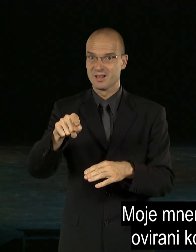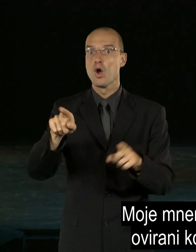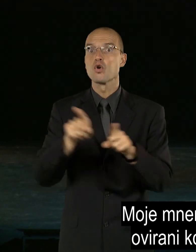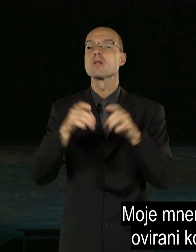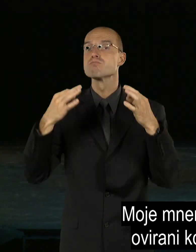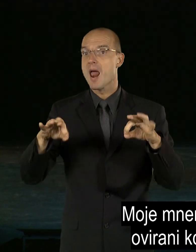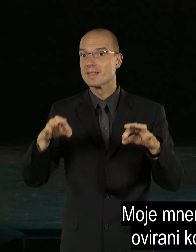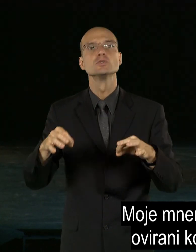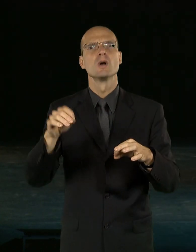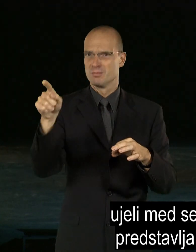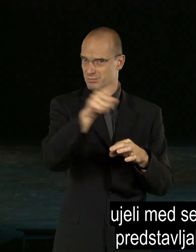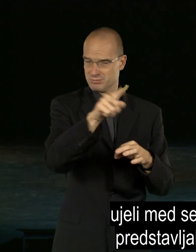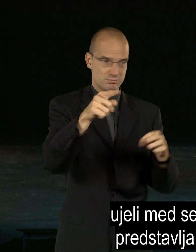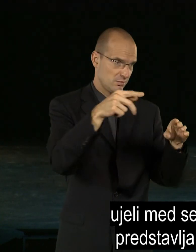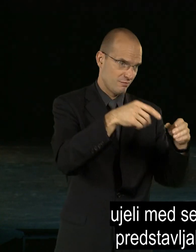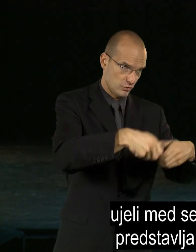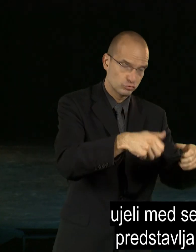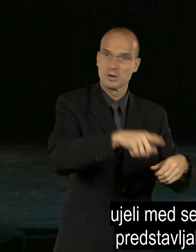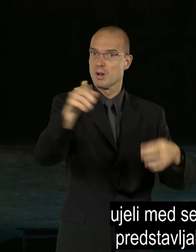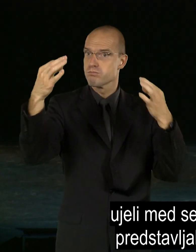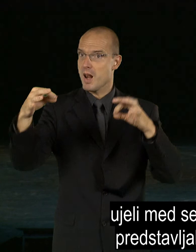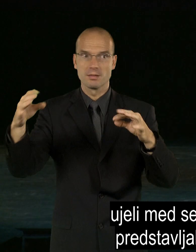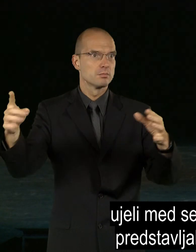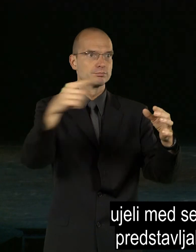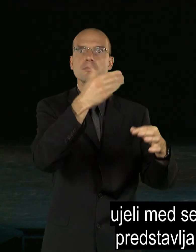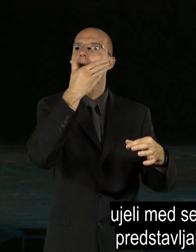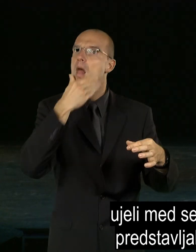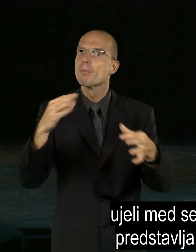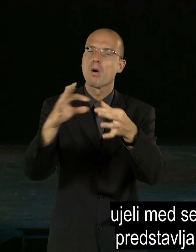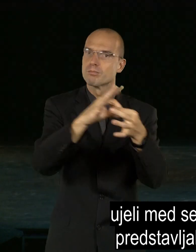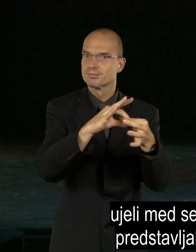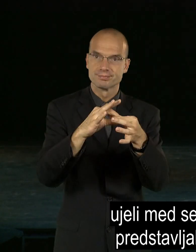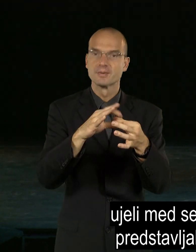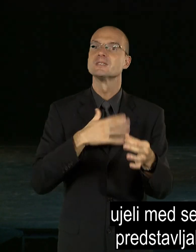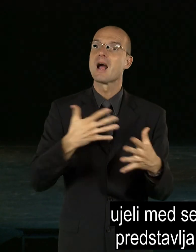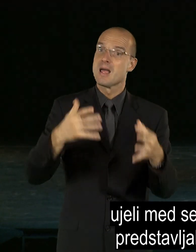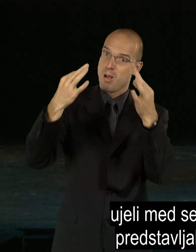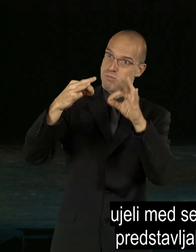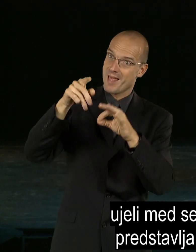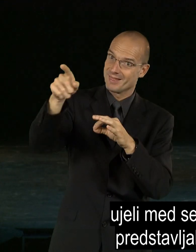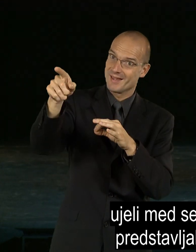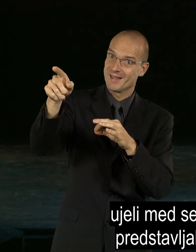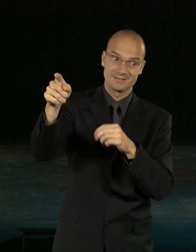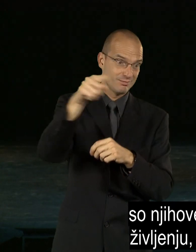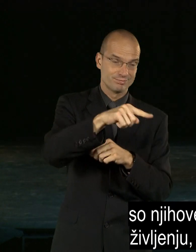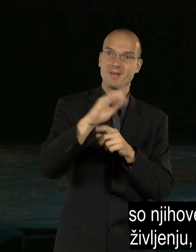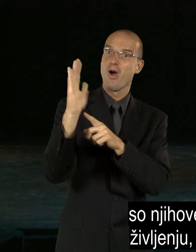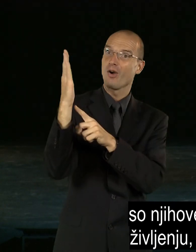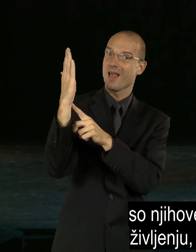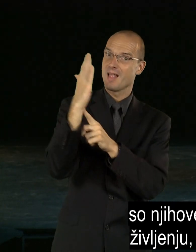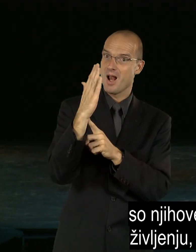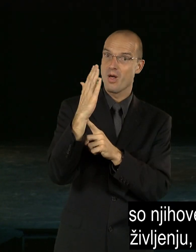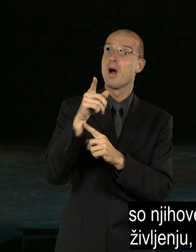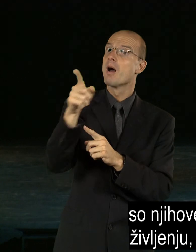kot baletniki zelo dobro ujeli med sabo, ker baletniki so v bistvu predstavljali zrcala oziroma predstavljali so njihove